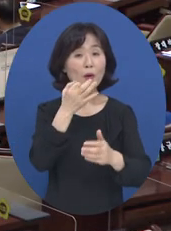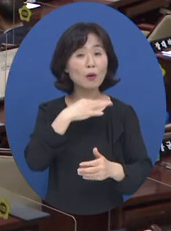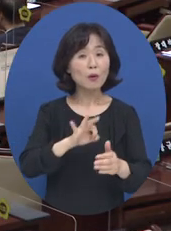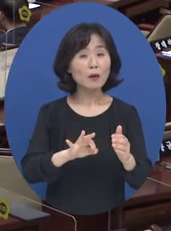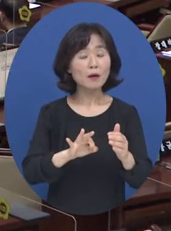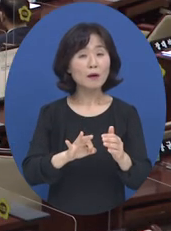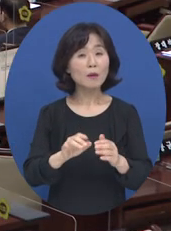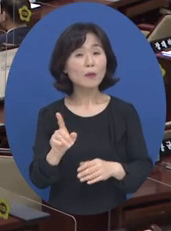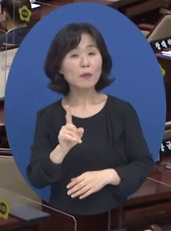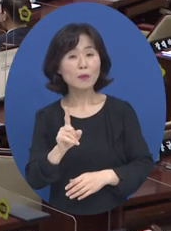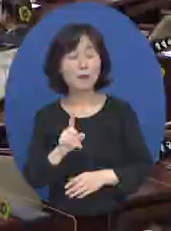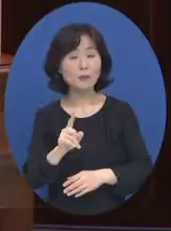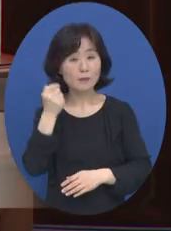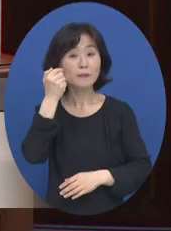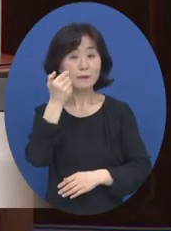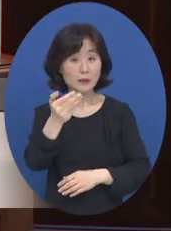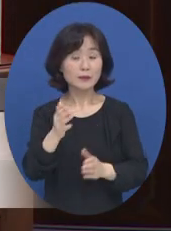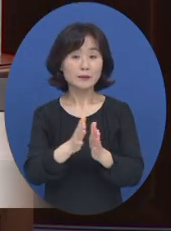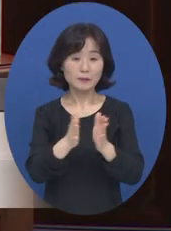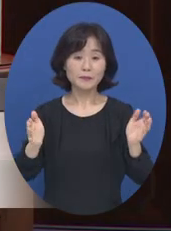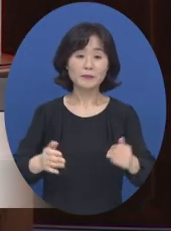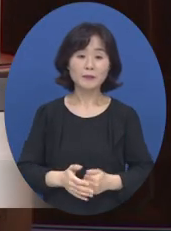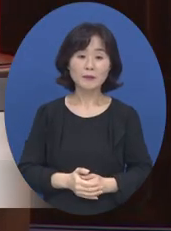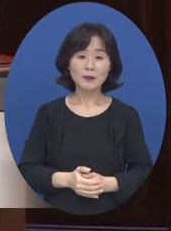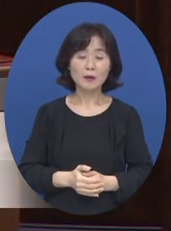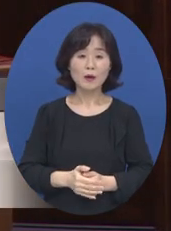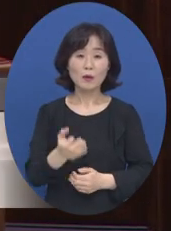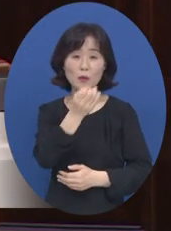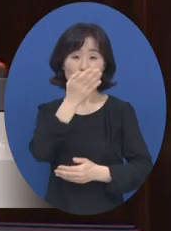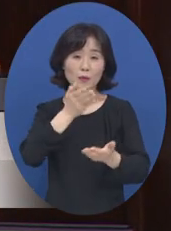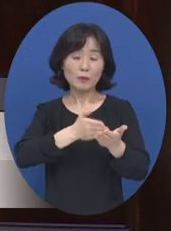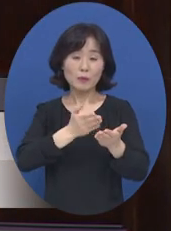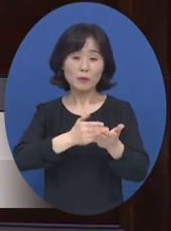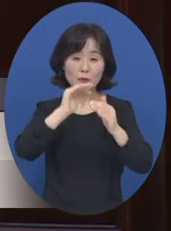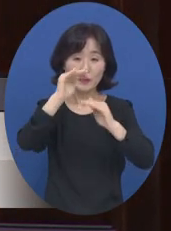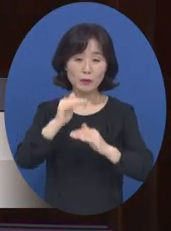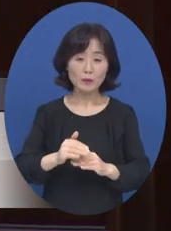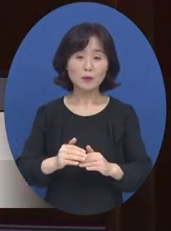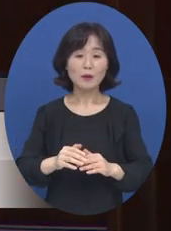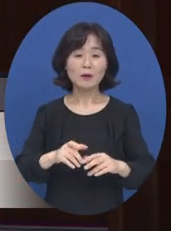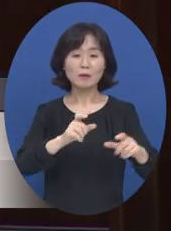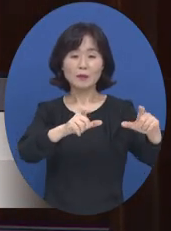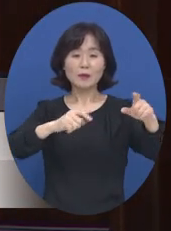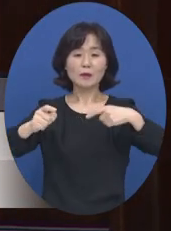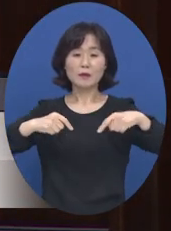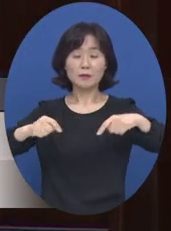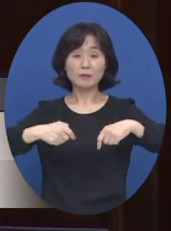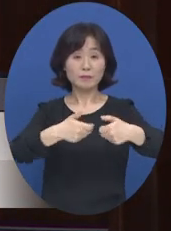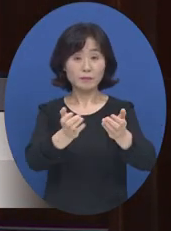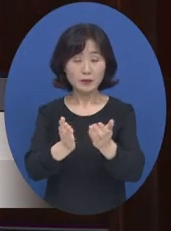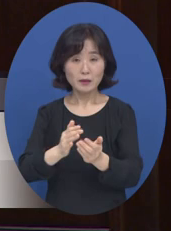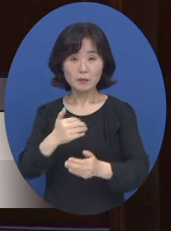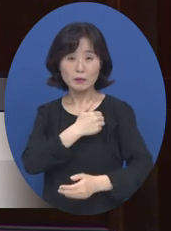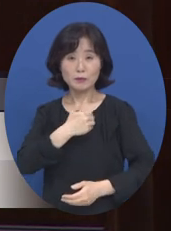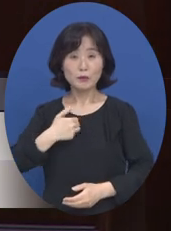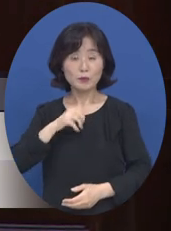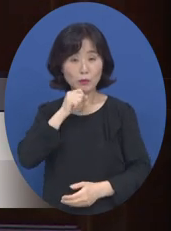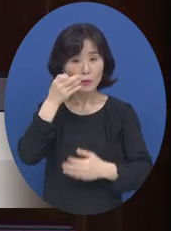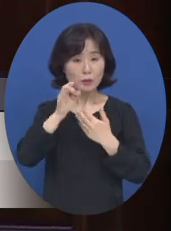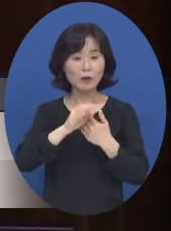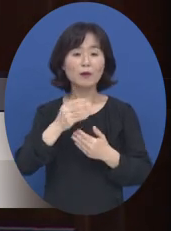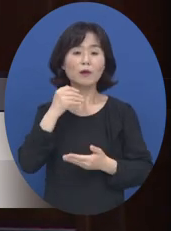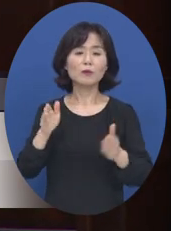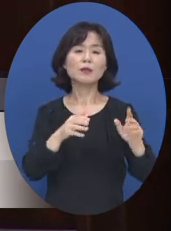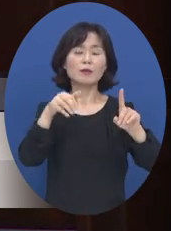질의로 던져졌습니다. 언론 보도에 의하면 전국 광역자치단체 만족도 조사에서 경기도가 1위를 기록하고